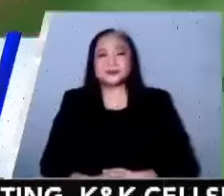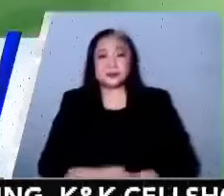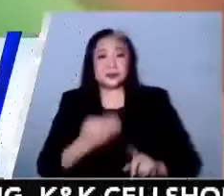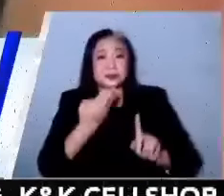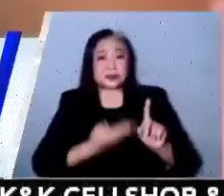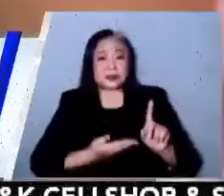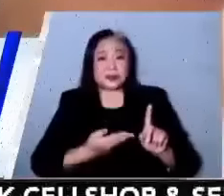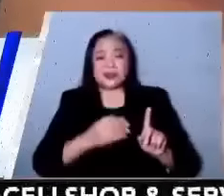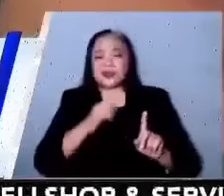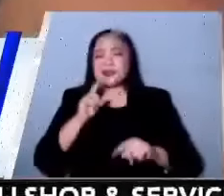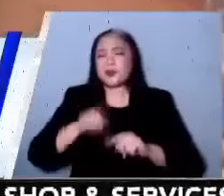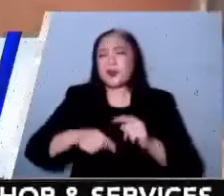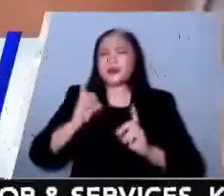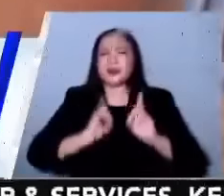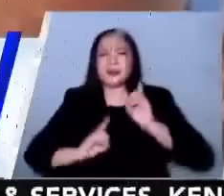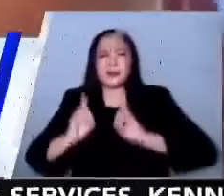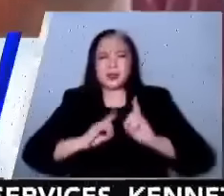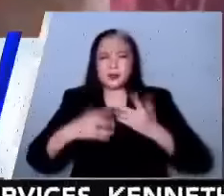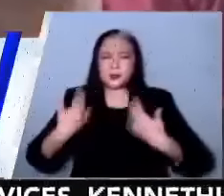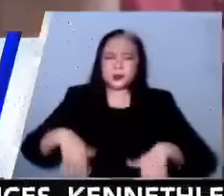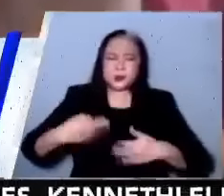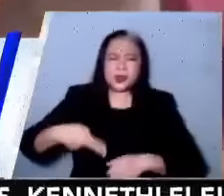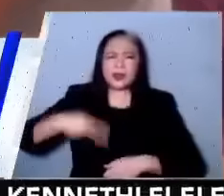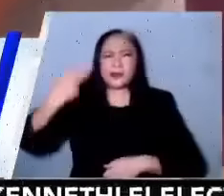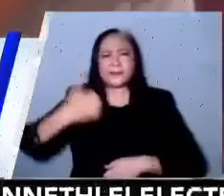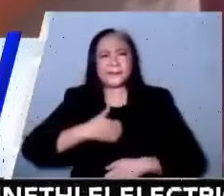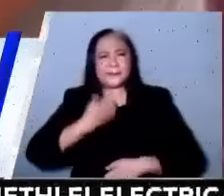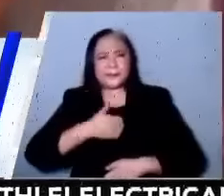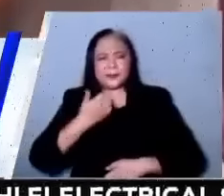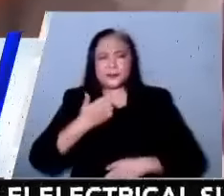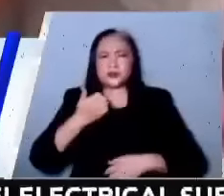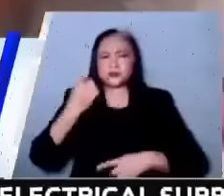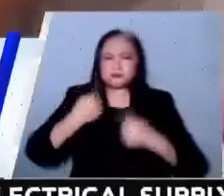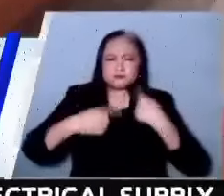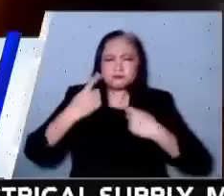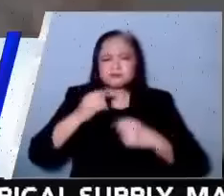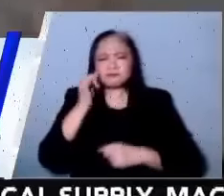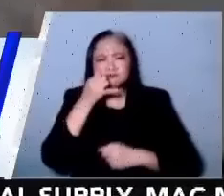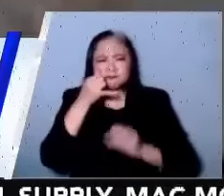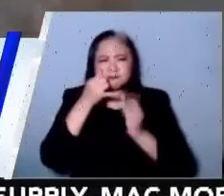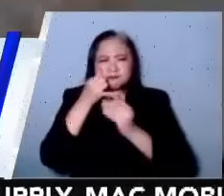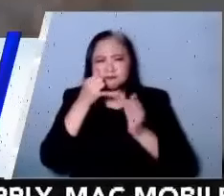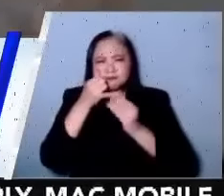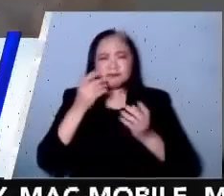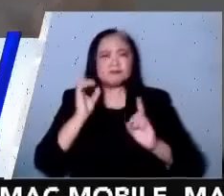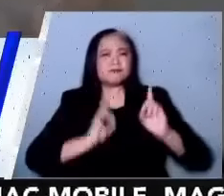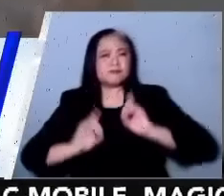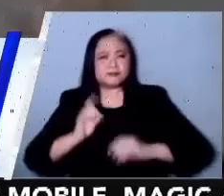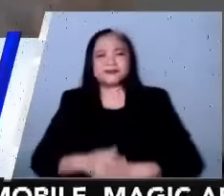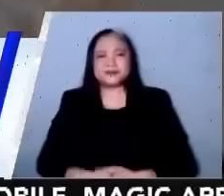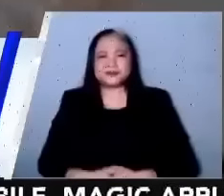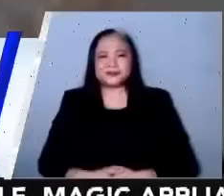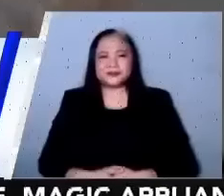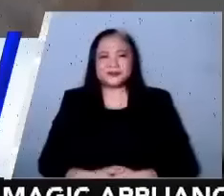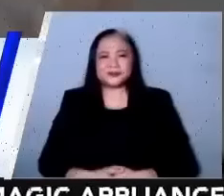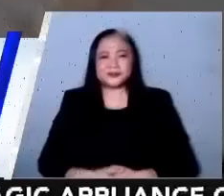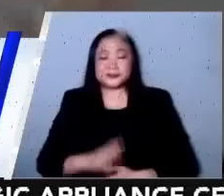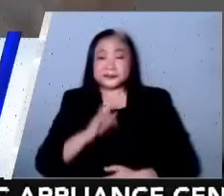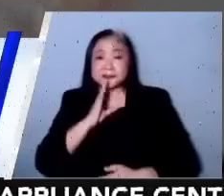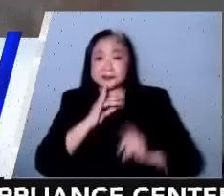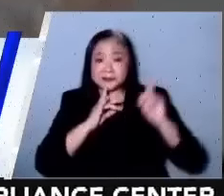nakabitaw sa napakataas na emosyon sa mga kinuna nilang eksena. Eh since naka-pang-apat na